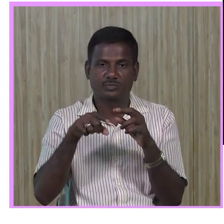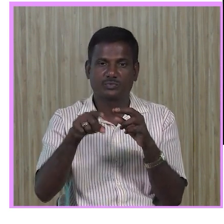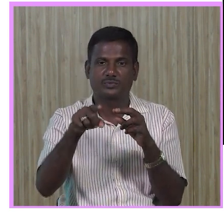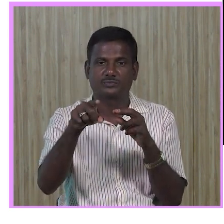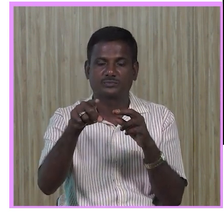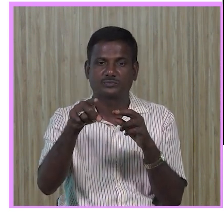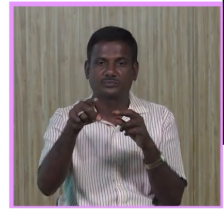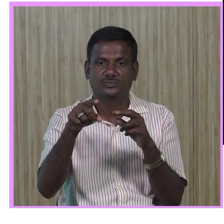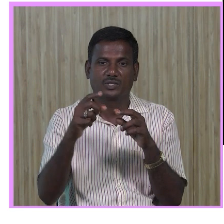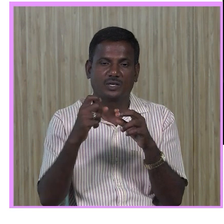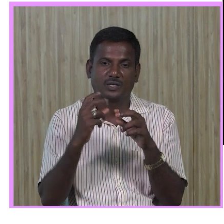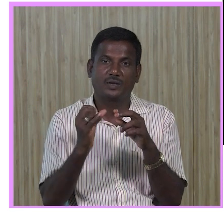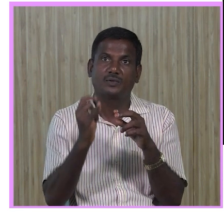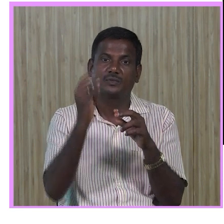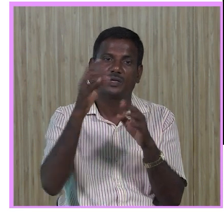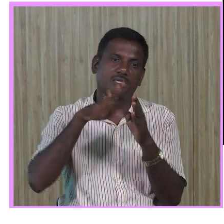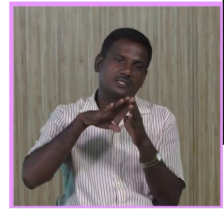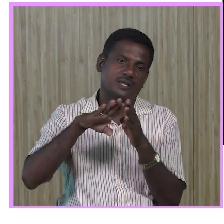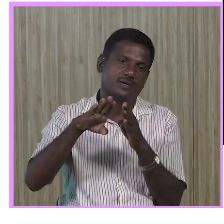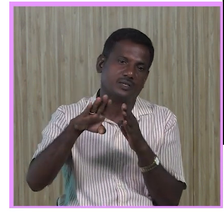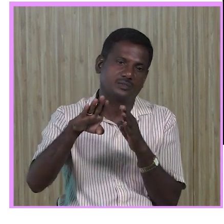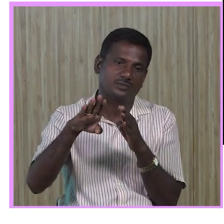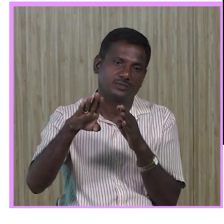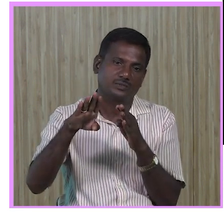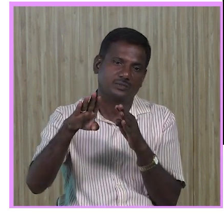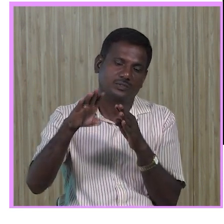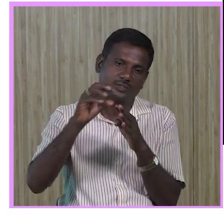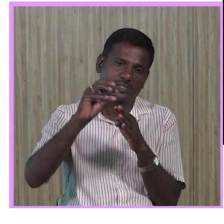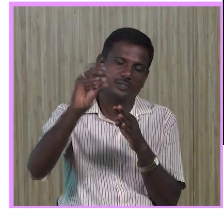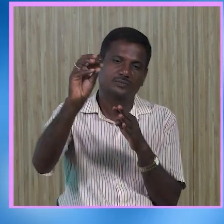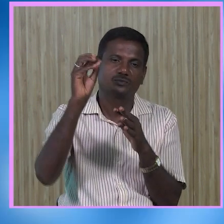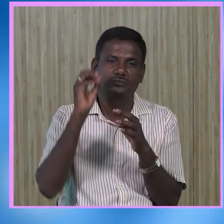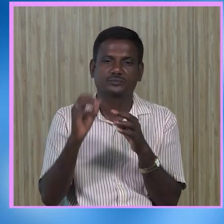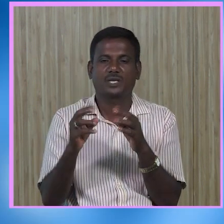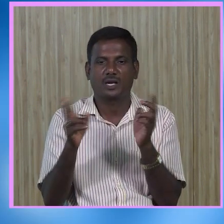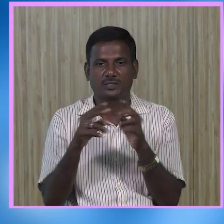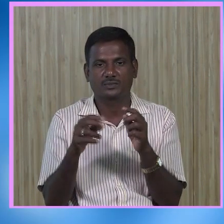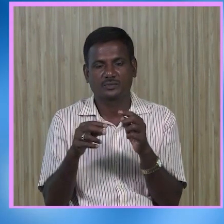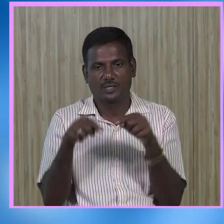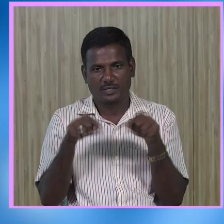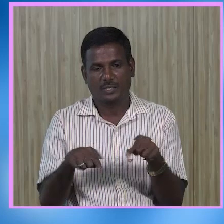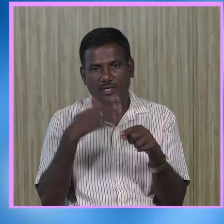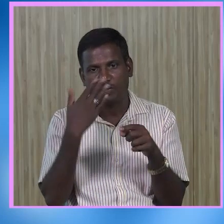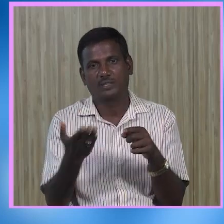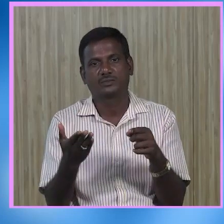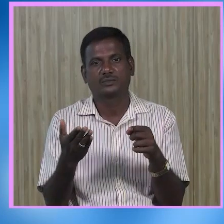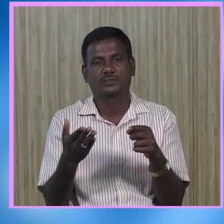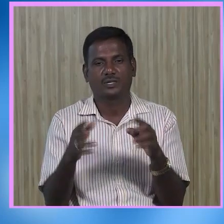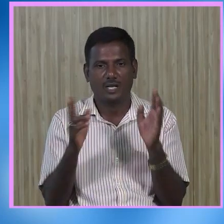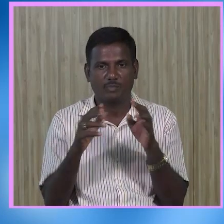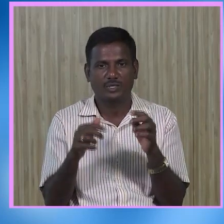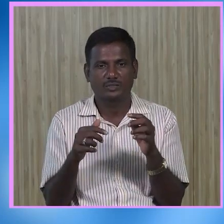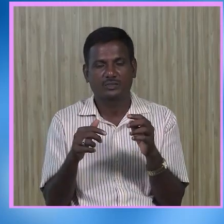மூலமாக ராக்கெட்டானது சாய்வாக என்ன பண்ணும், செலுத்தப்படும். ஆக இன்றைய பாடத்தில்